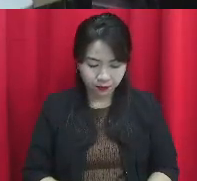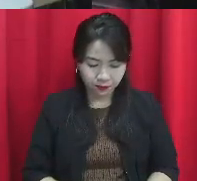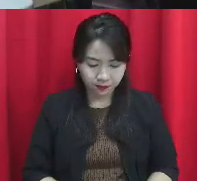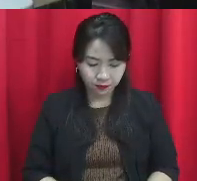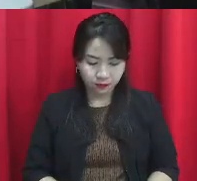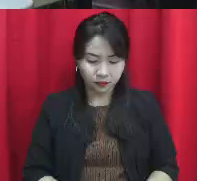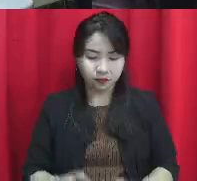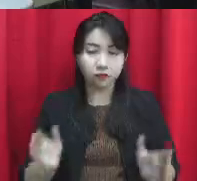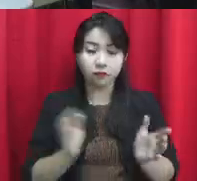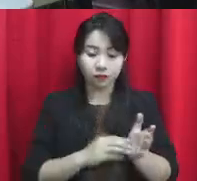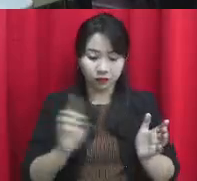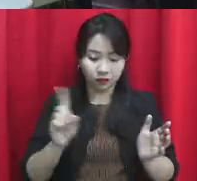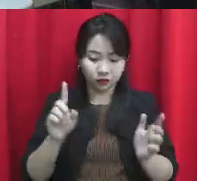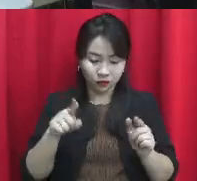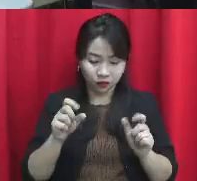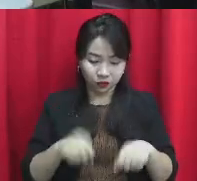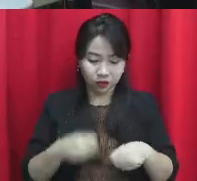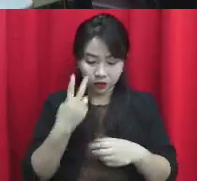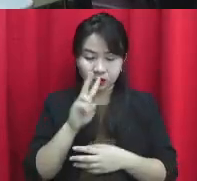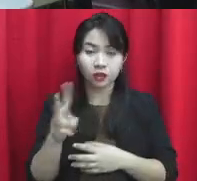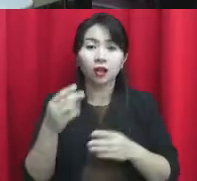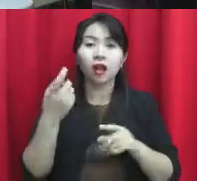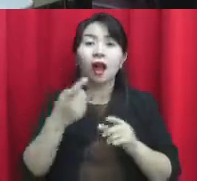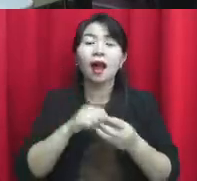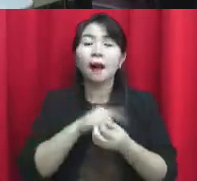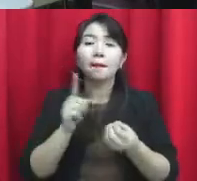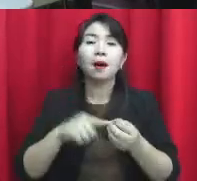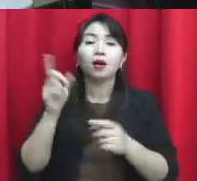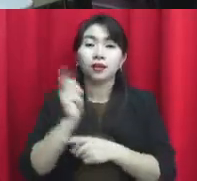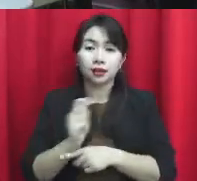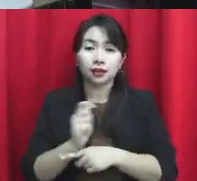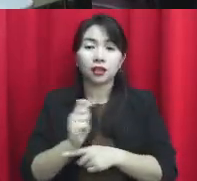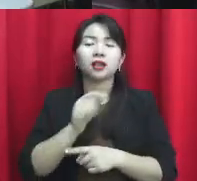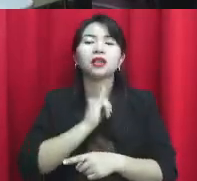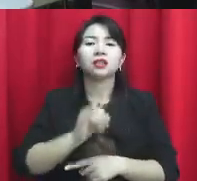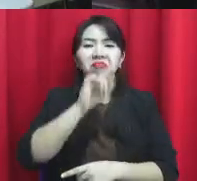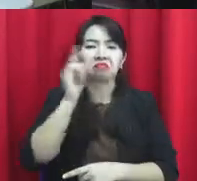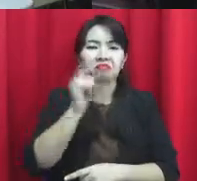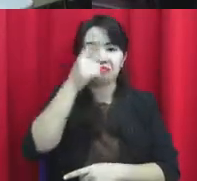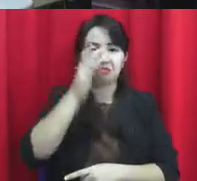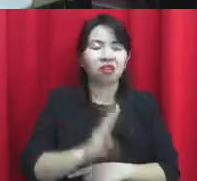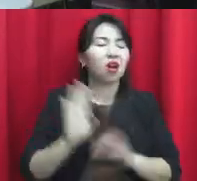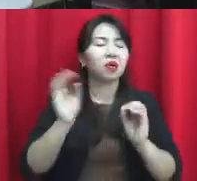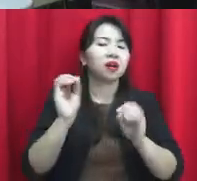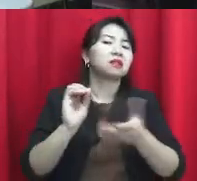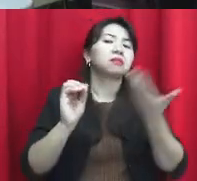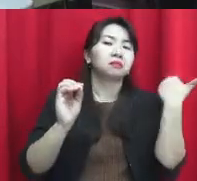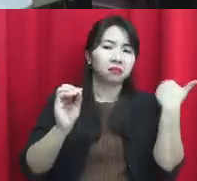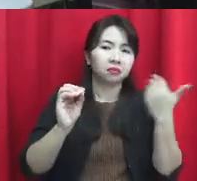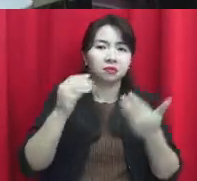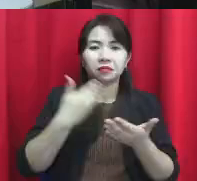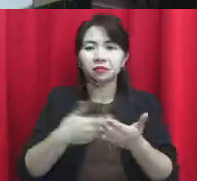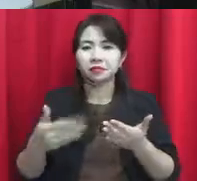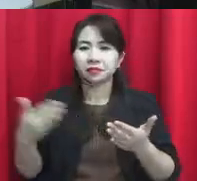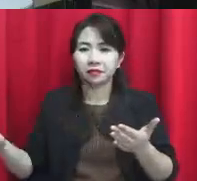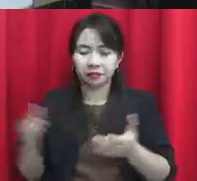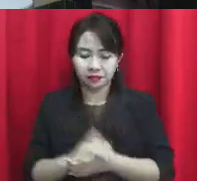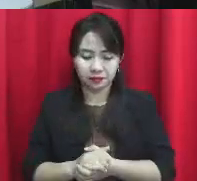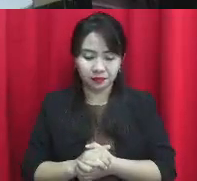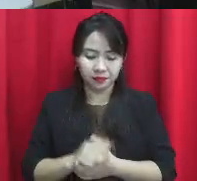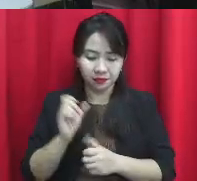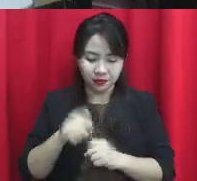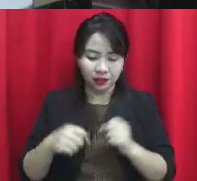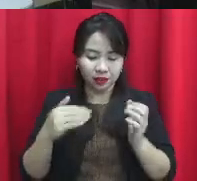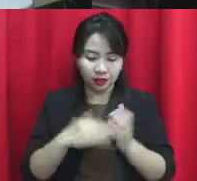na nagpasaya during that training for 2 weeks Diyos Yeah after non wala ng iba mga kapatid Kaya nga napakagandang